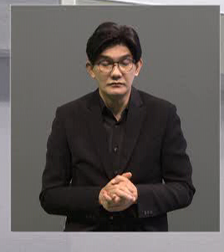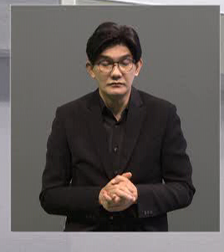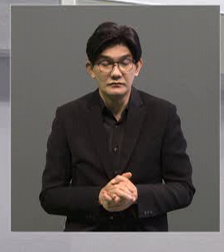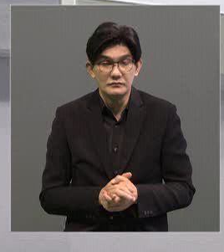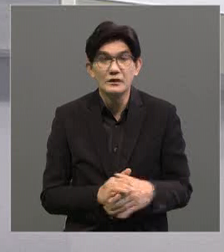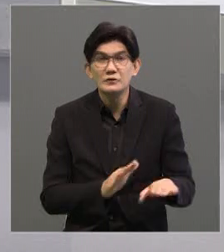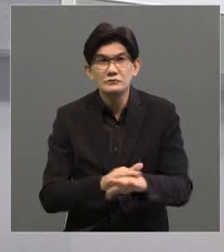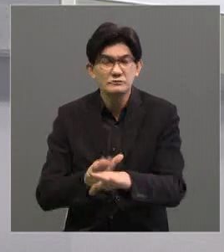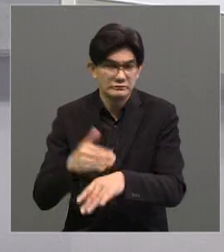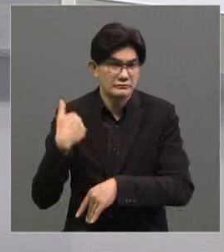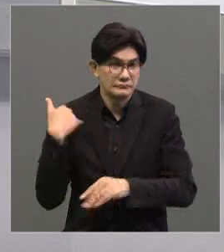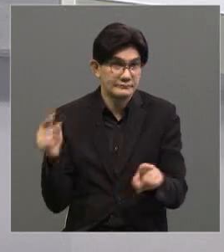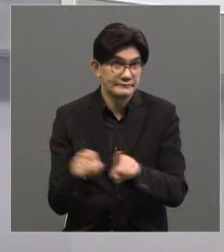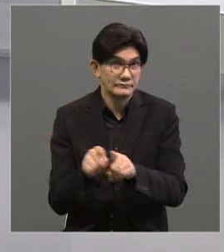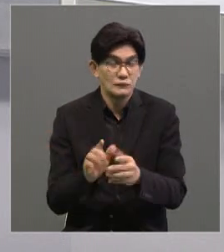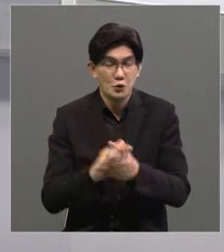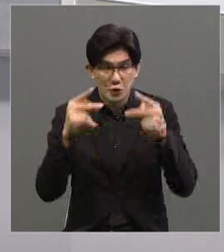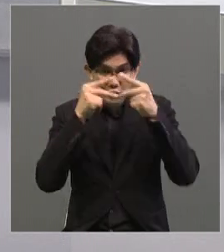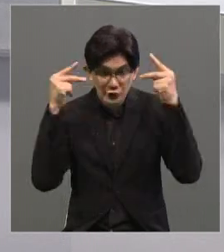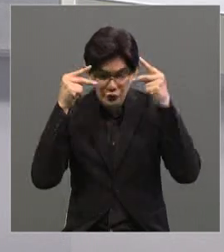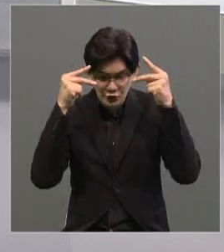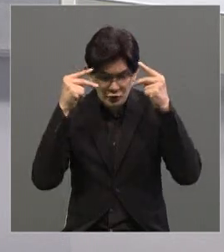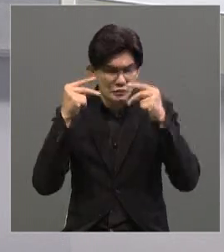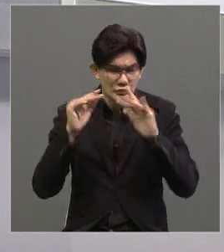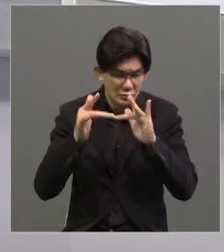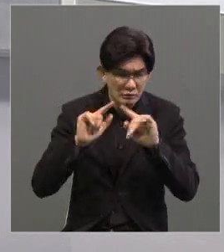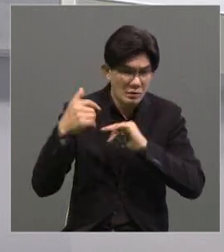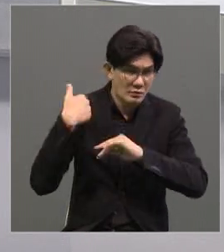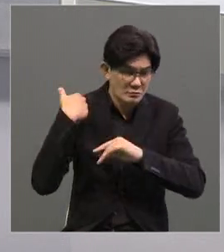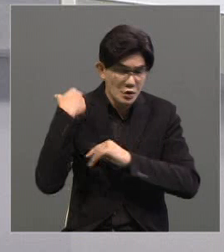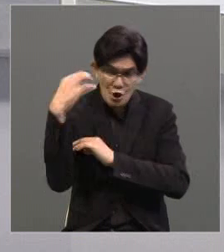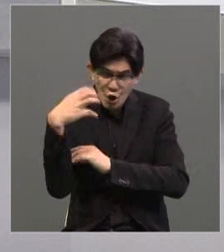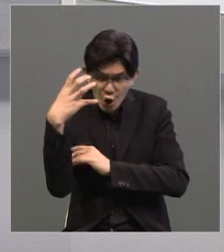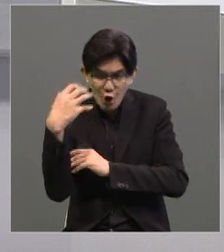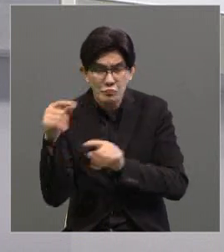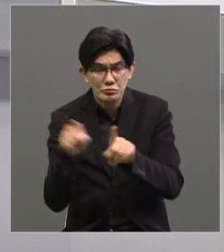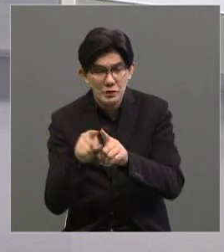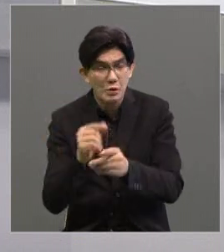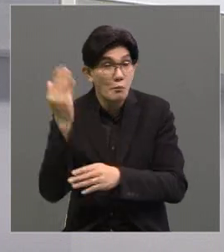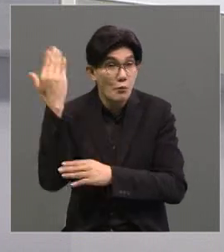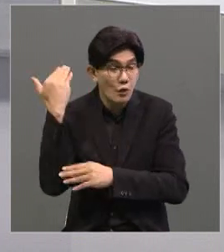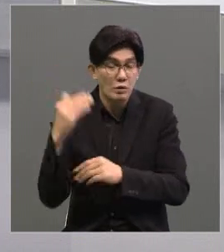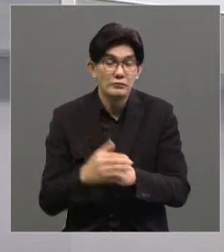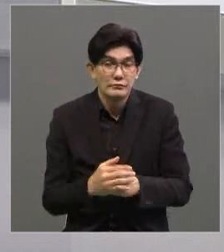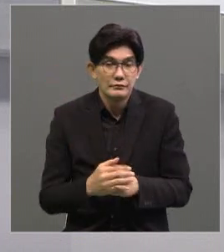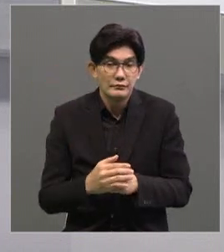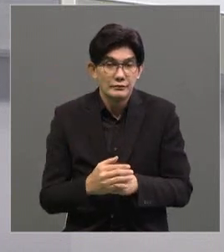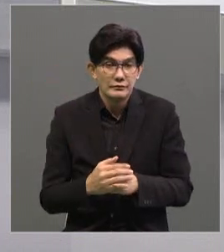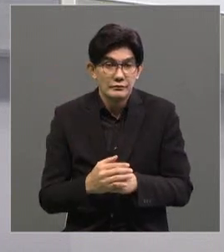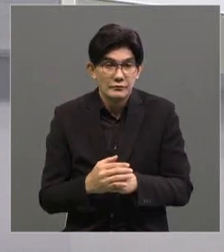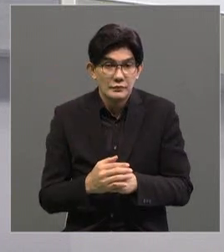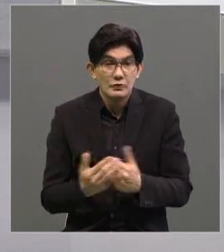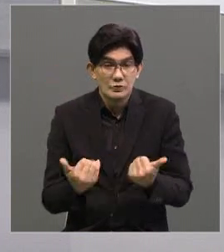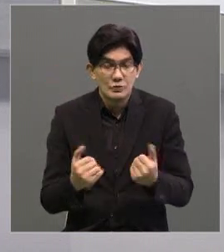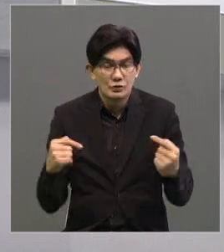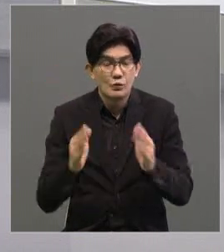มีเรื่องต้องเตือนภัยกันอีกแล้วนะคะมิจฉาชีพออนไลน์มาสารพัดรูปแบบจริงๆนะคะเมื่อครั้งก่อนว่าเป็นพี่ปวินอนามัย